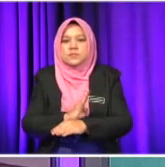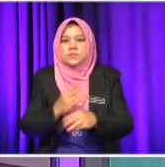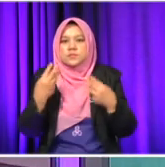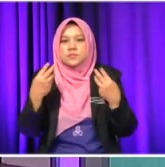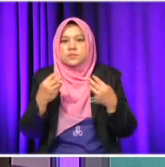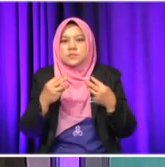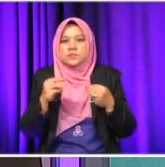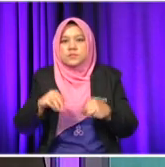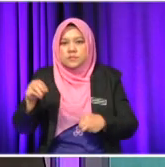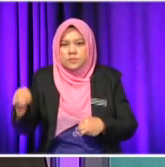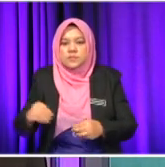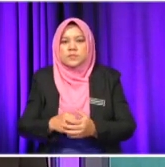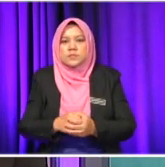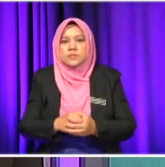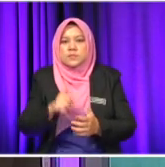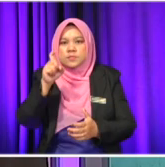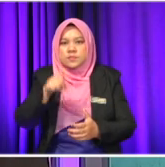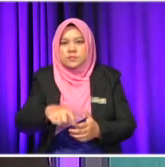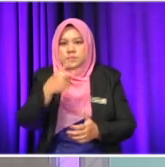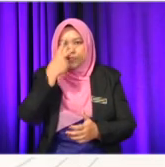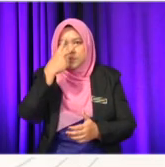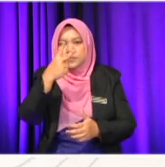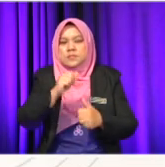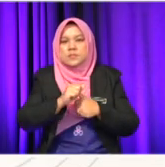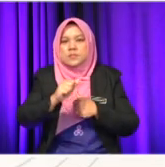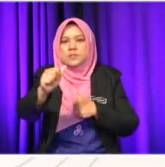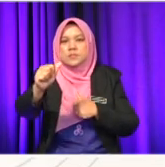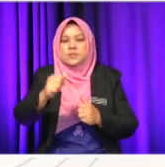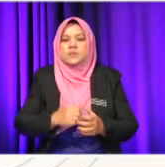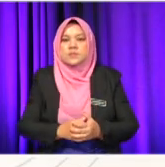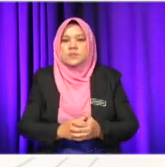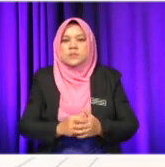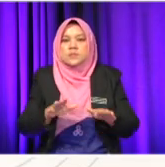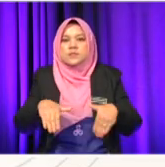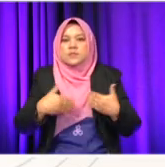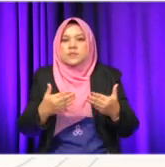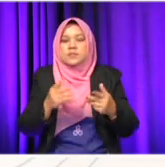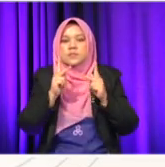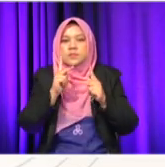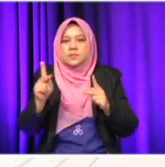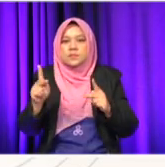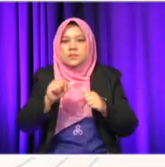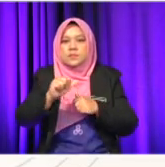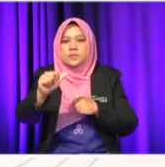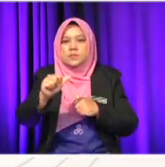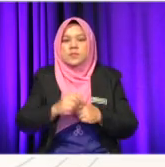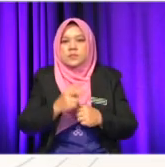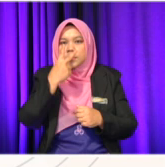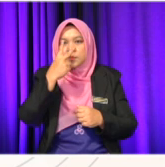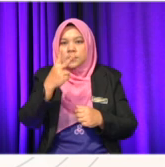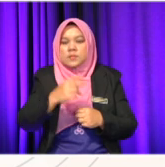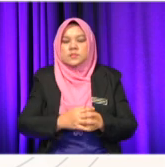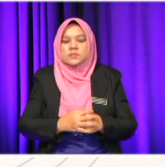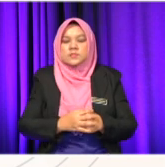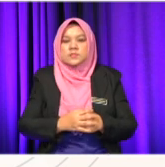yang pertama mesti berpandangan jauhkan dengan berpandangan jauh belum bijak